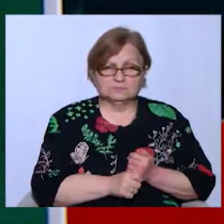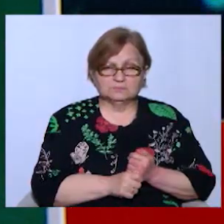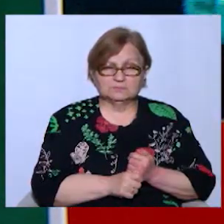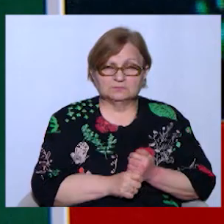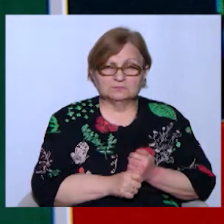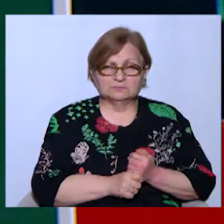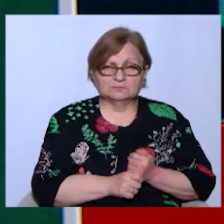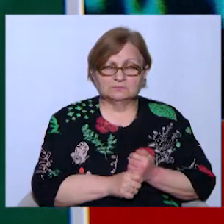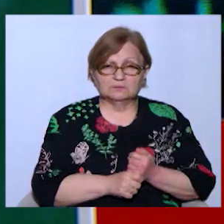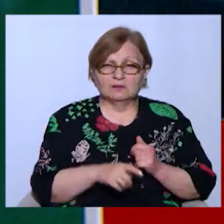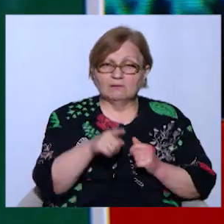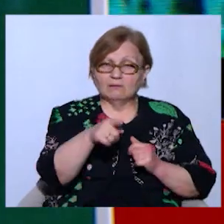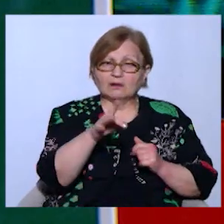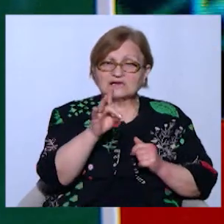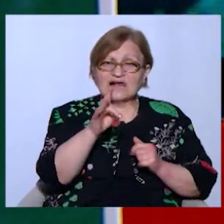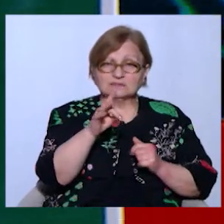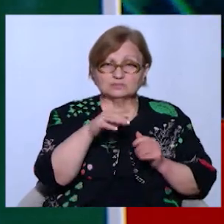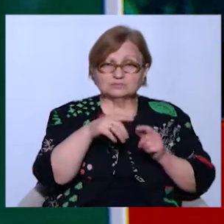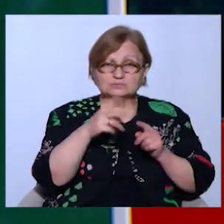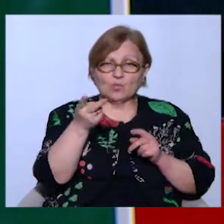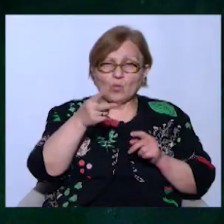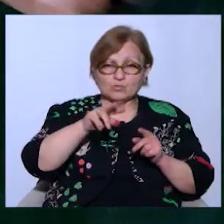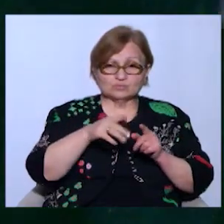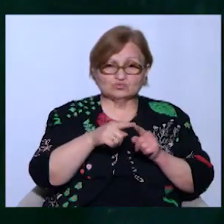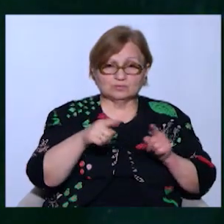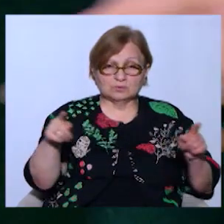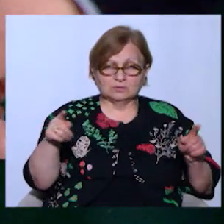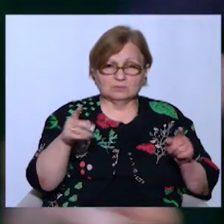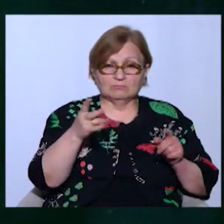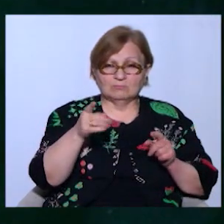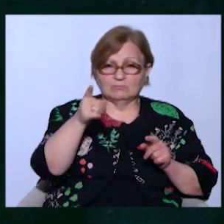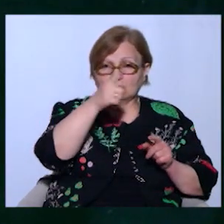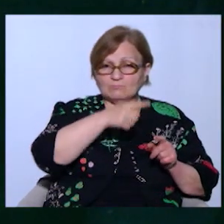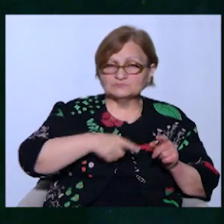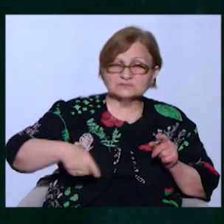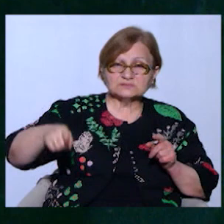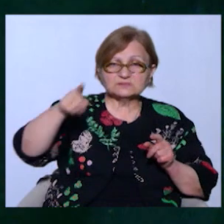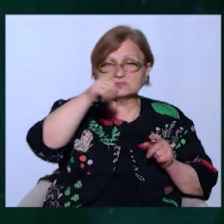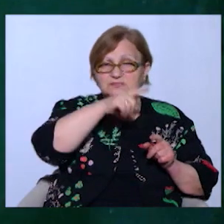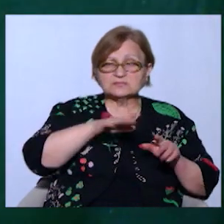რადიუსი გაიზარდა ორჯერ. მაგრამ წრის ფართობი გაიზარდა 4-ჯერ.